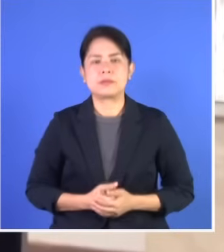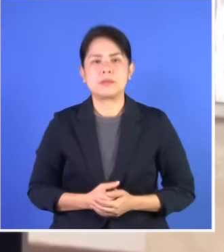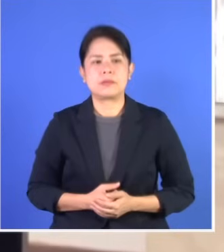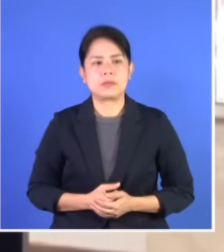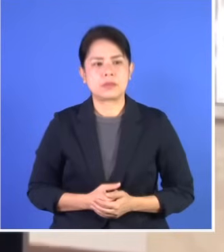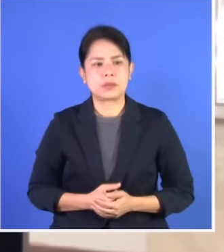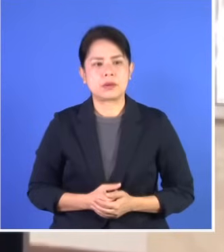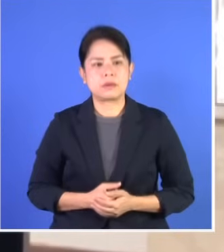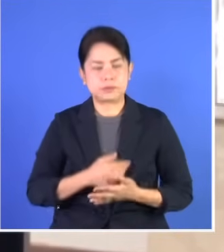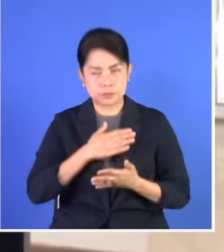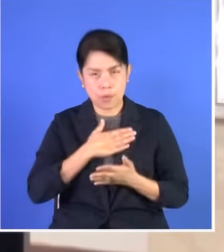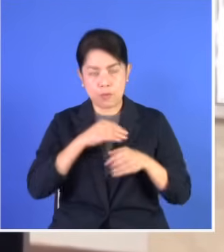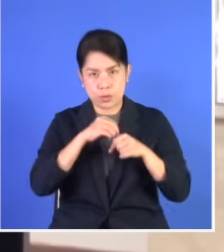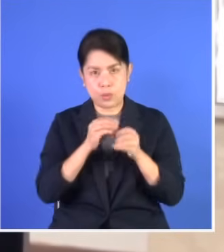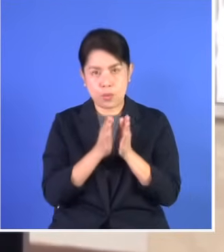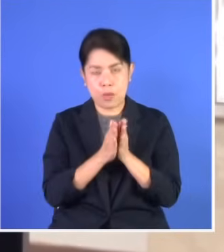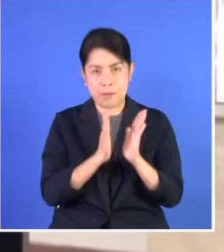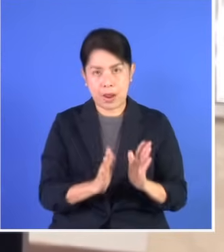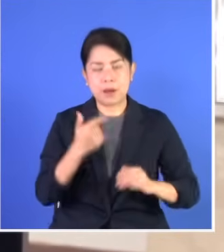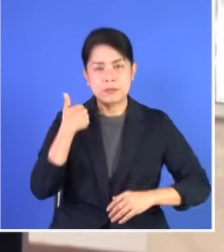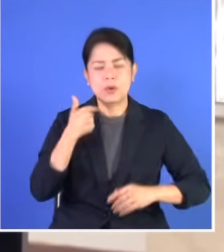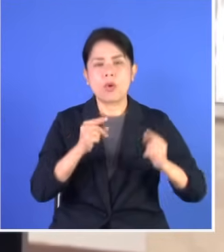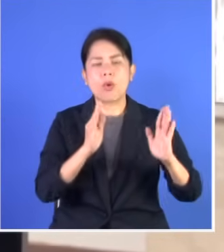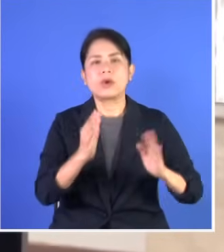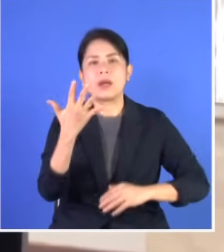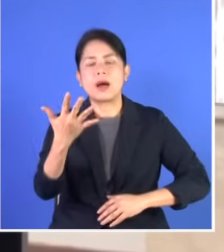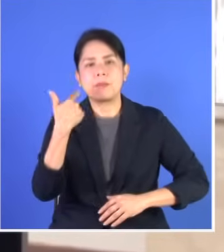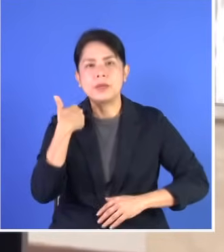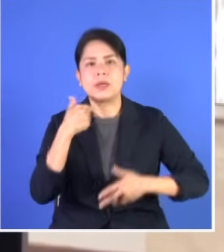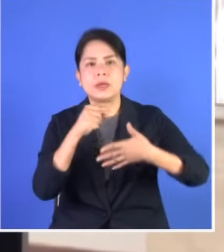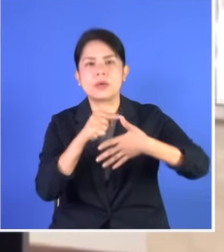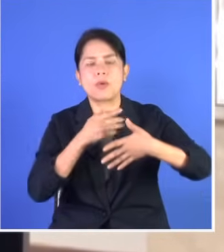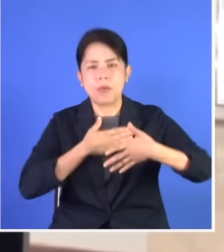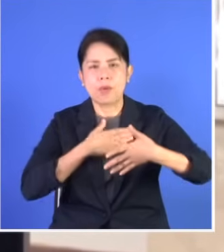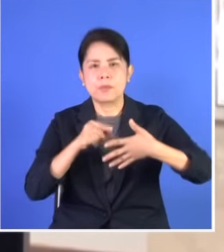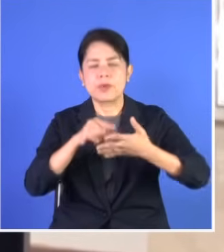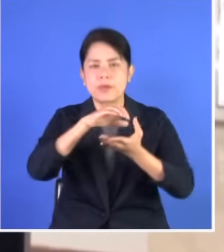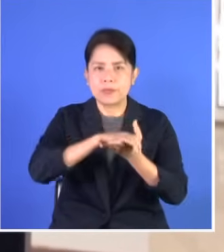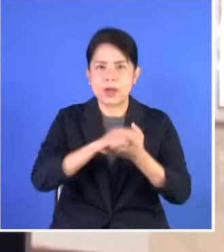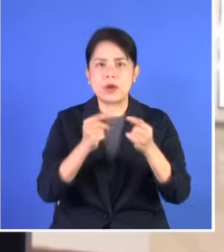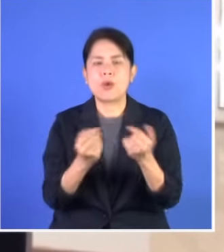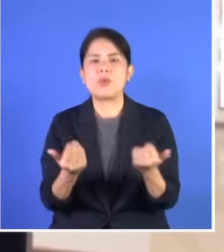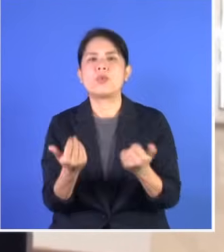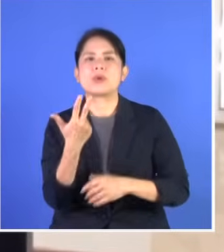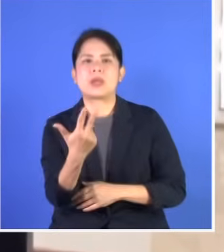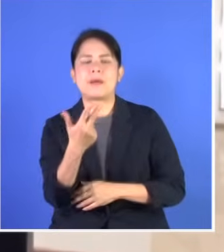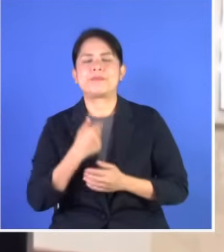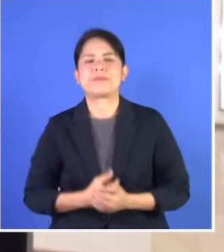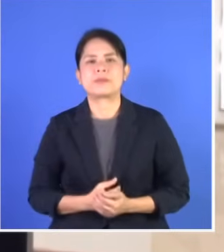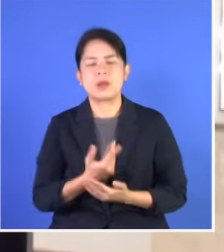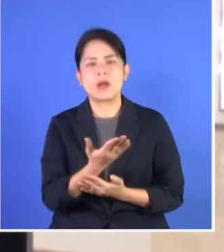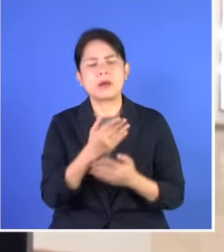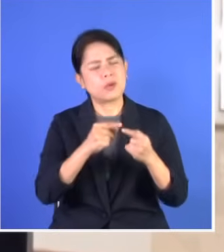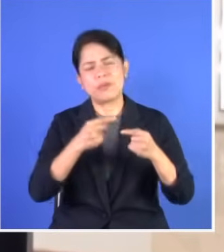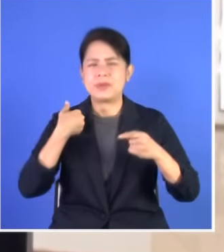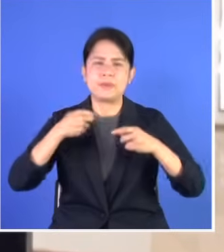ผมอยู่ด้วยกัน5คนผมมีลูก3คนก็มีคนโต2คนแล้วก็คนเล็กแล้วก็แฟนแล้วก็ผมจะอยู่ด้วยกันที่คลอง7แล้วก็มีปัญหาทะเลา